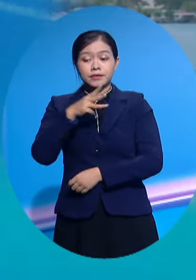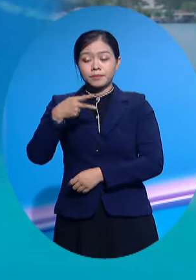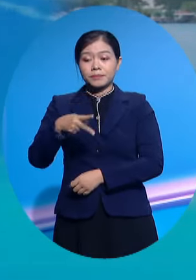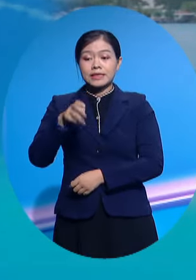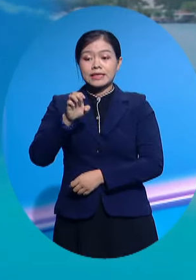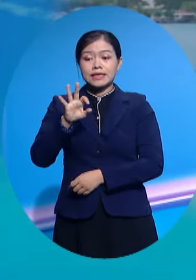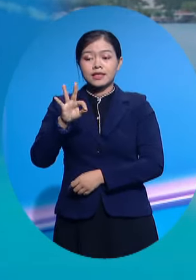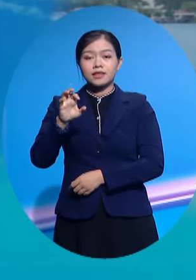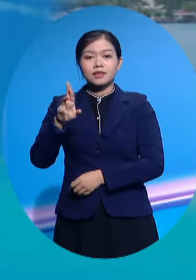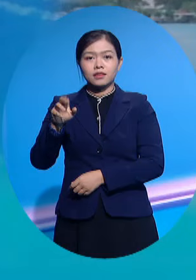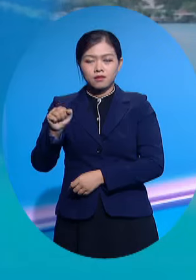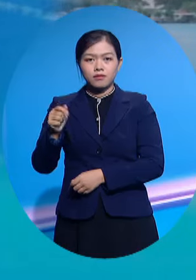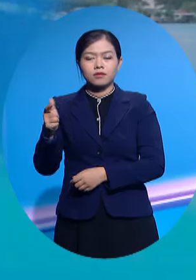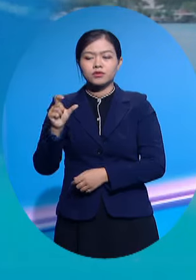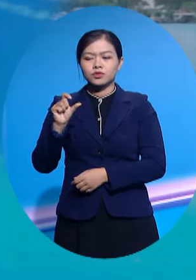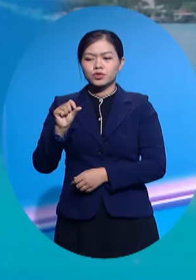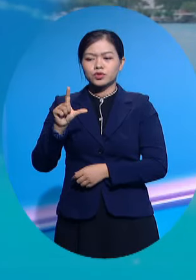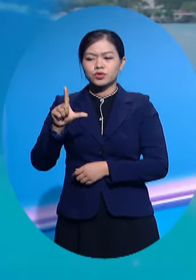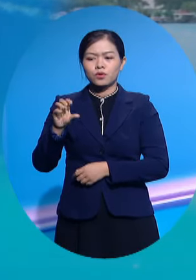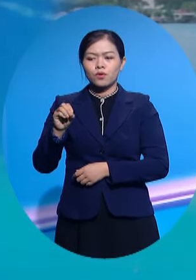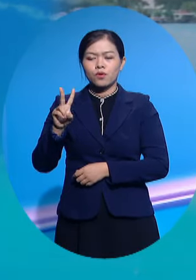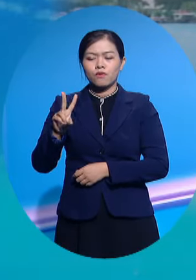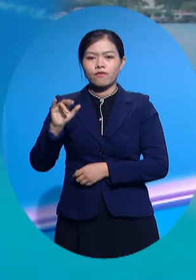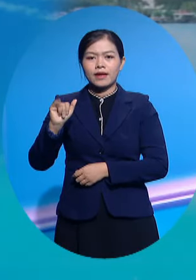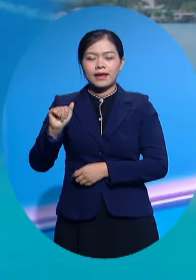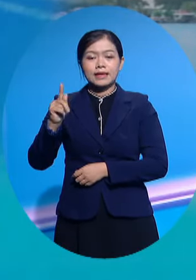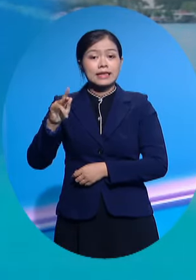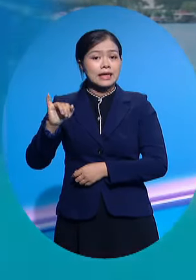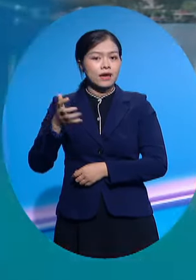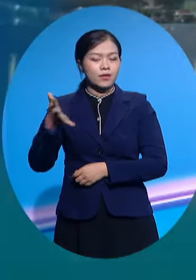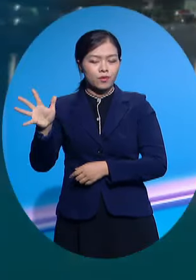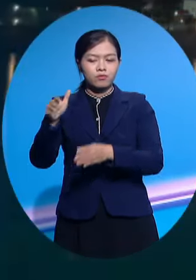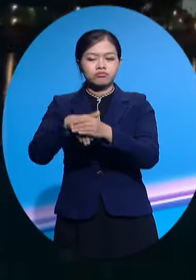Slovakia, đang nắm chắc phần thắng trong cuộc bầu cử tổng thống của đất nước này.